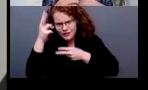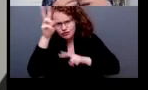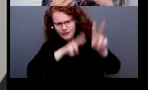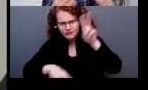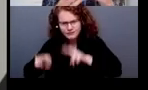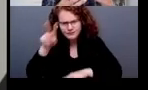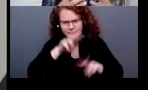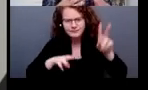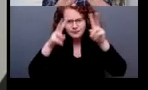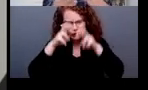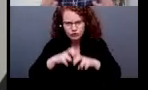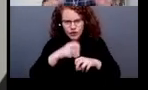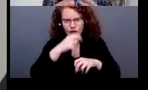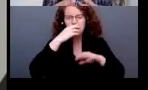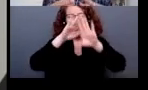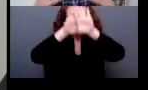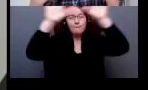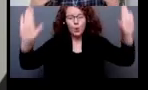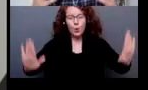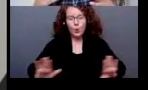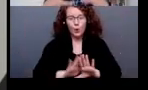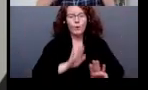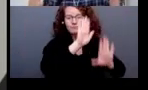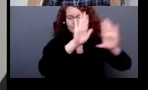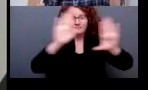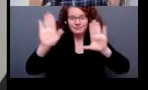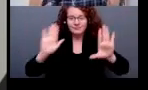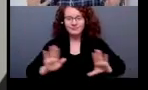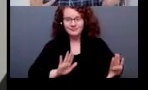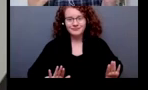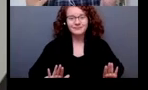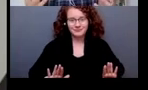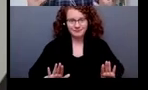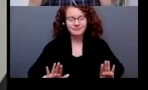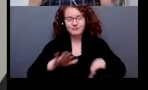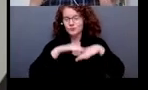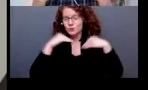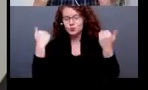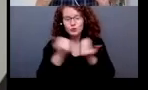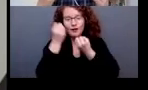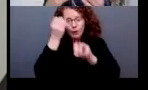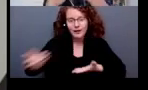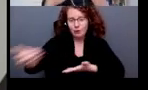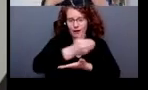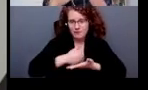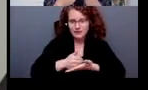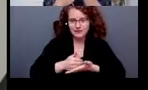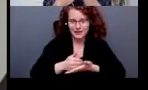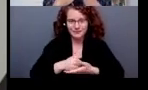et on a utilisé le mur pour y présenter toutes les données produites durant le terrain